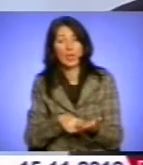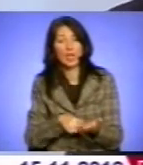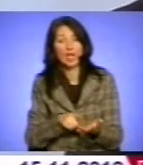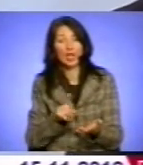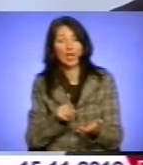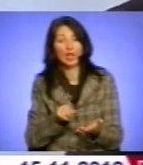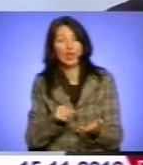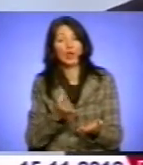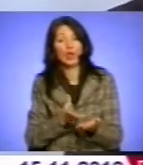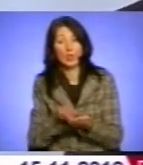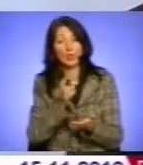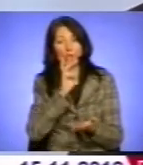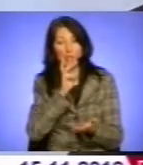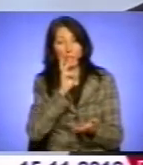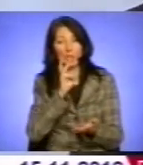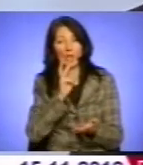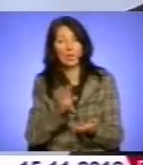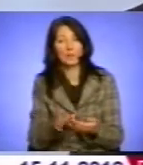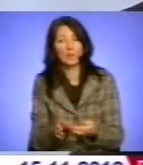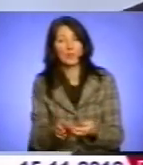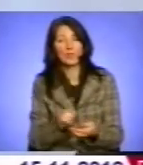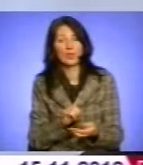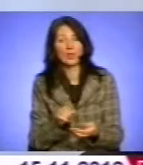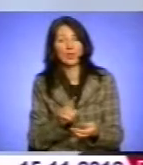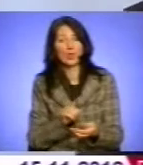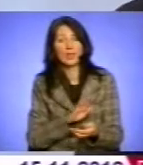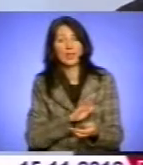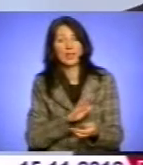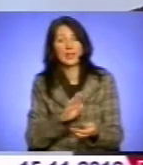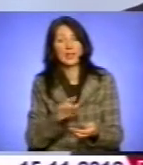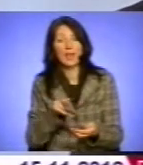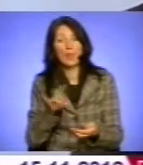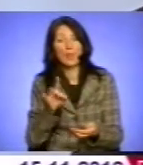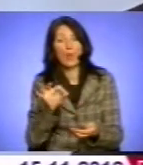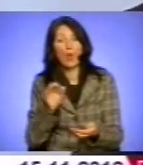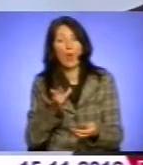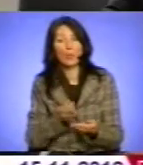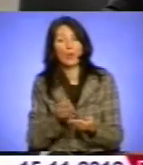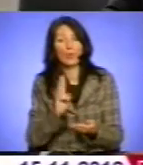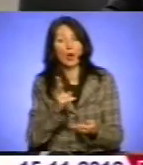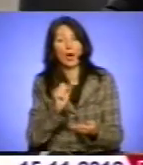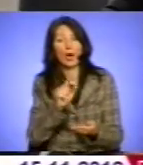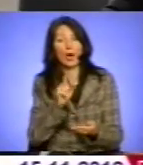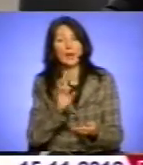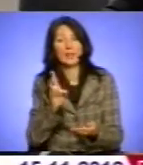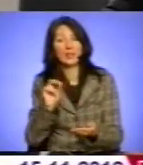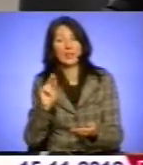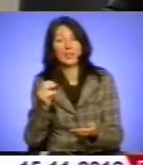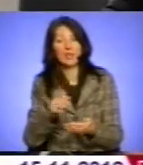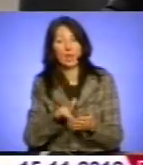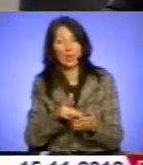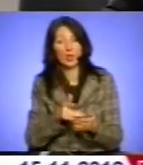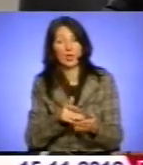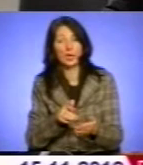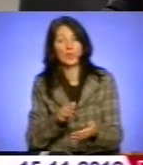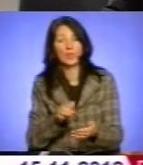щодо невиплати заробітних плат, щодо непроплат по казначейських рахунках. Олексій Кайда зауважив, що наразі